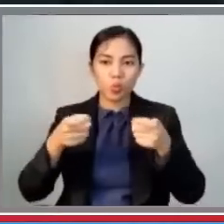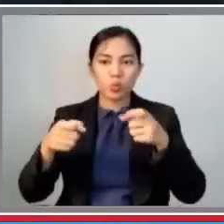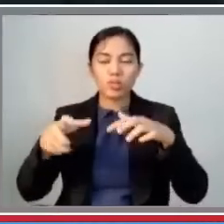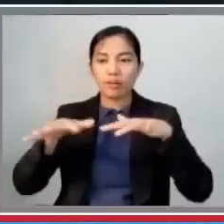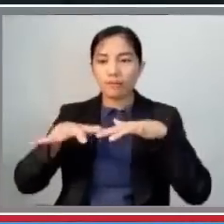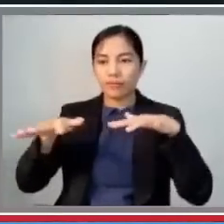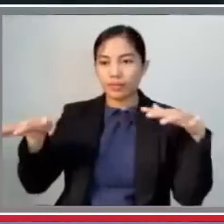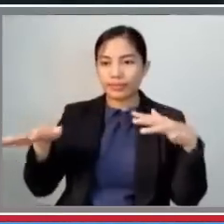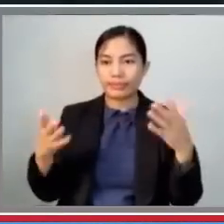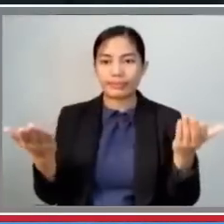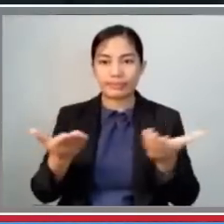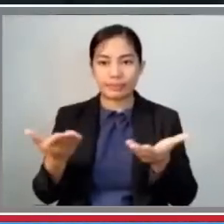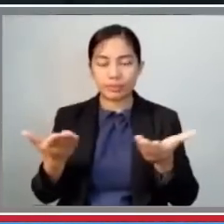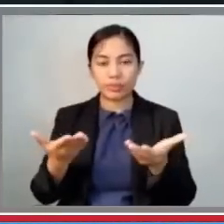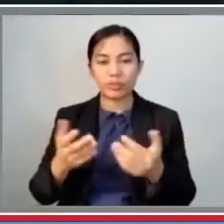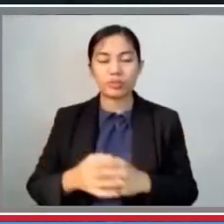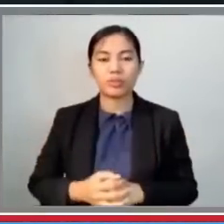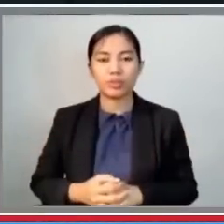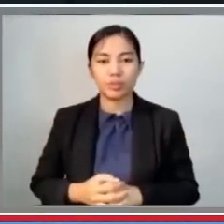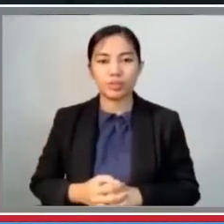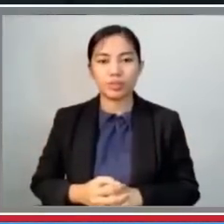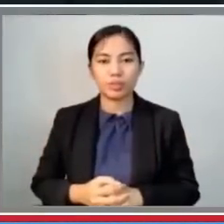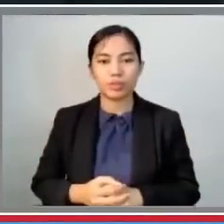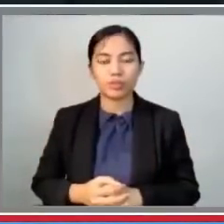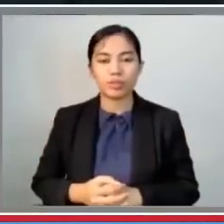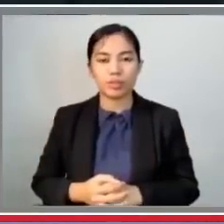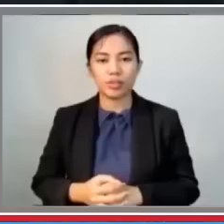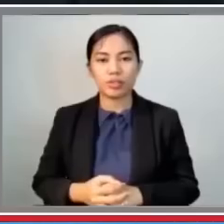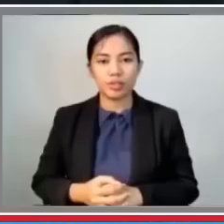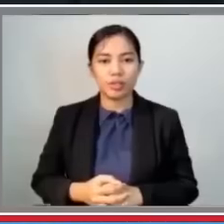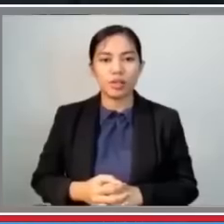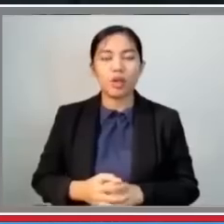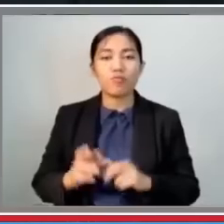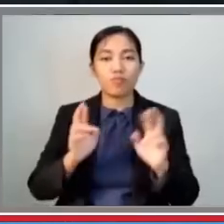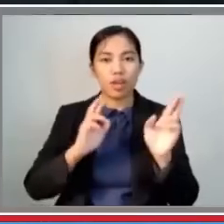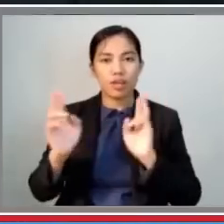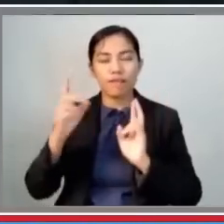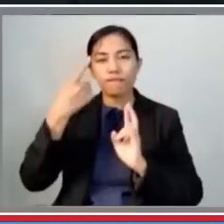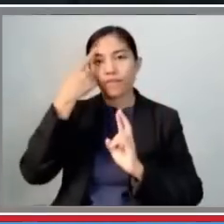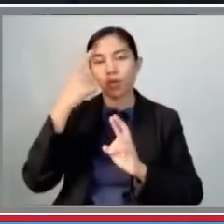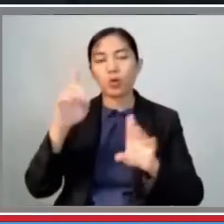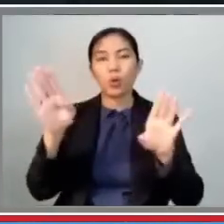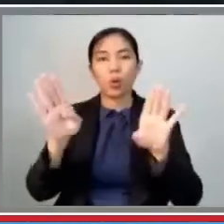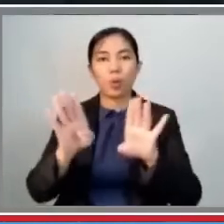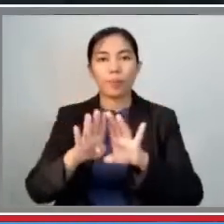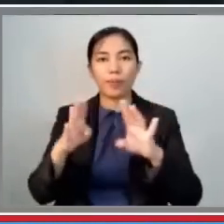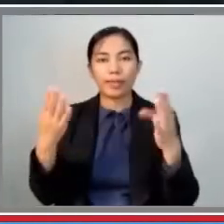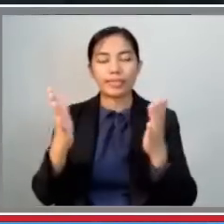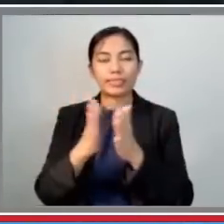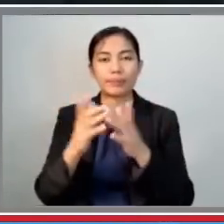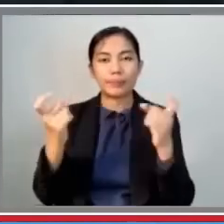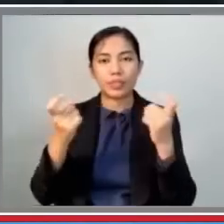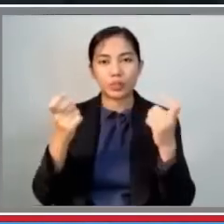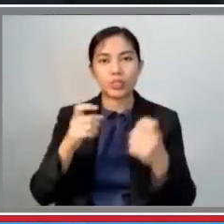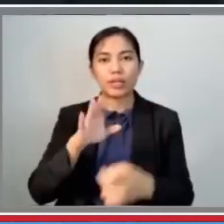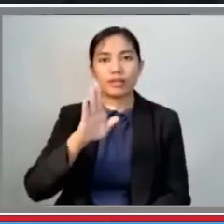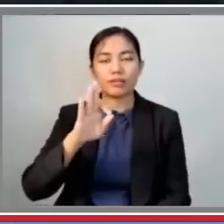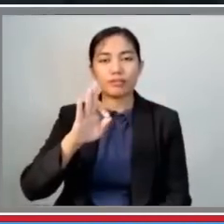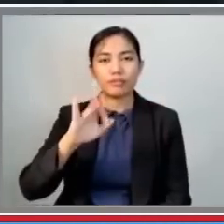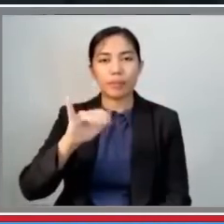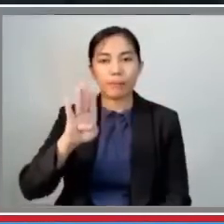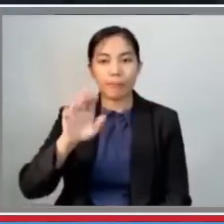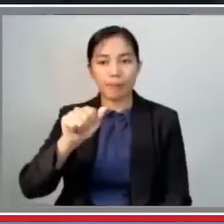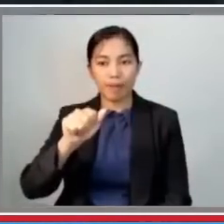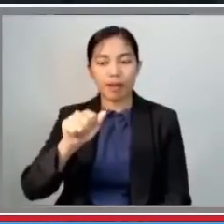de Victoria para sa ah opening po ng tiba at ganun din po na yung aming deployment para naman po dito sa kahabaan ng